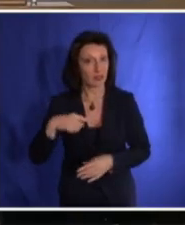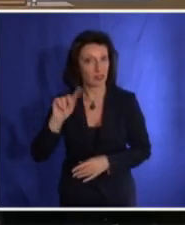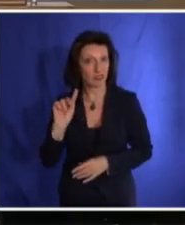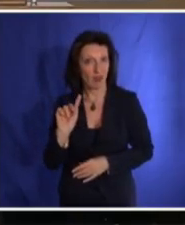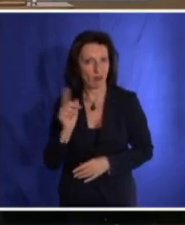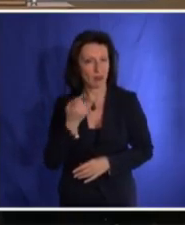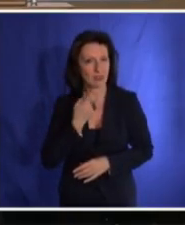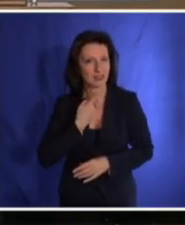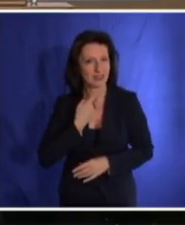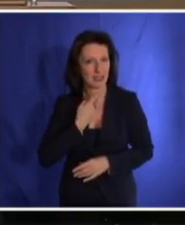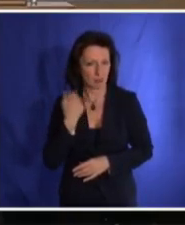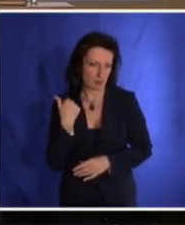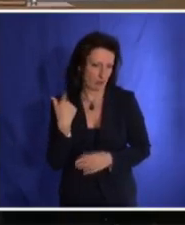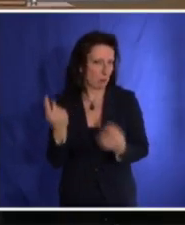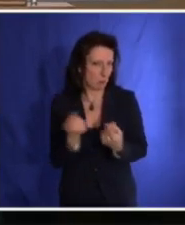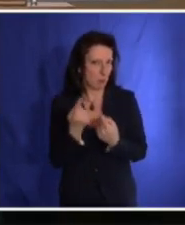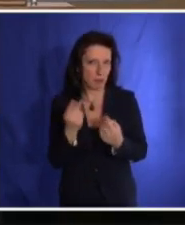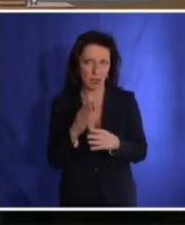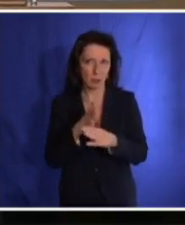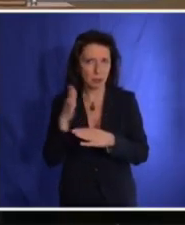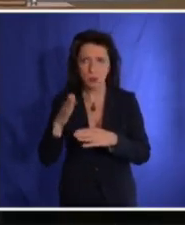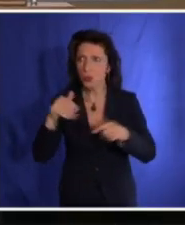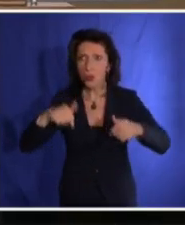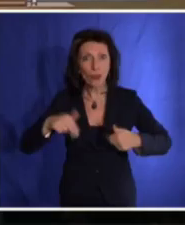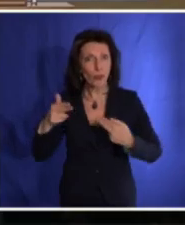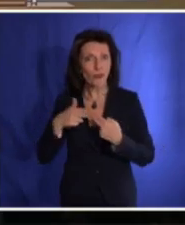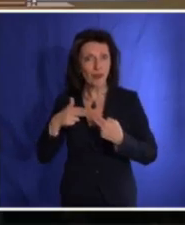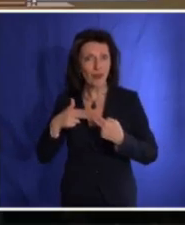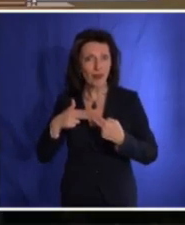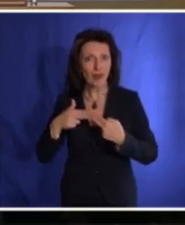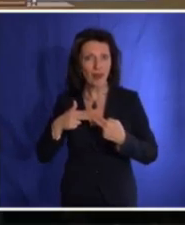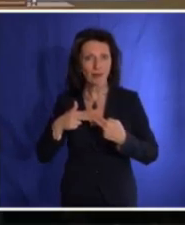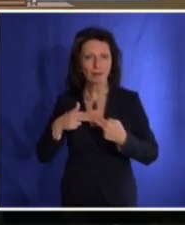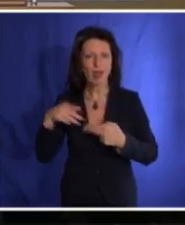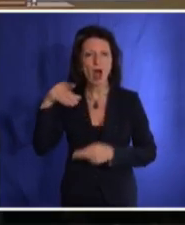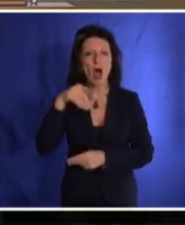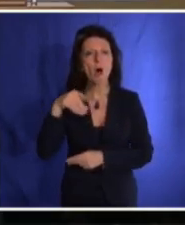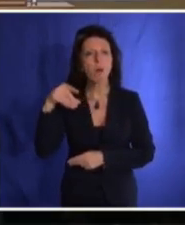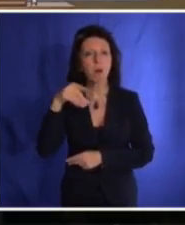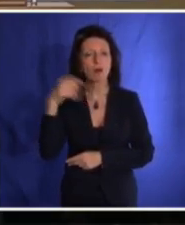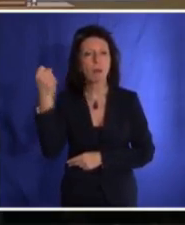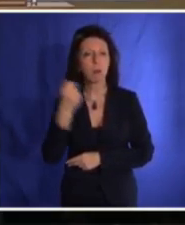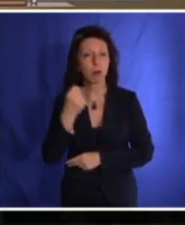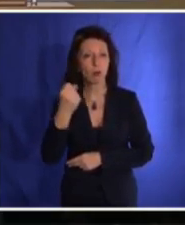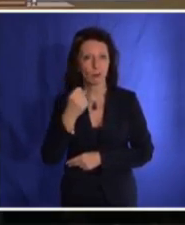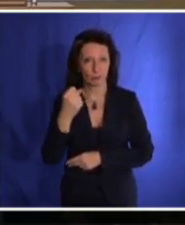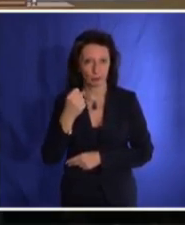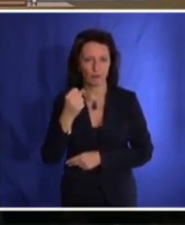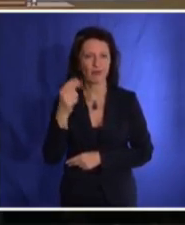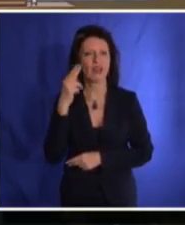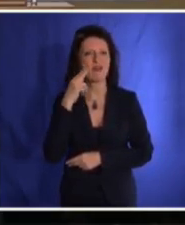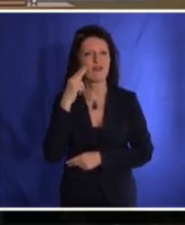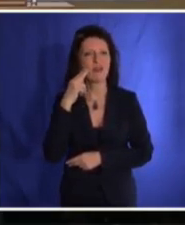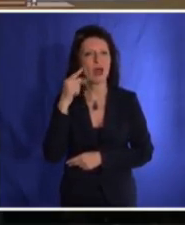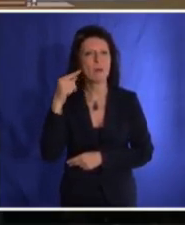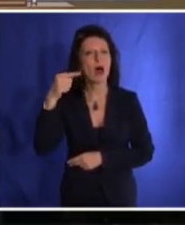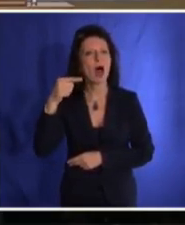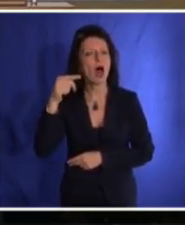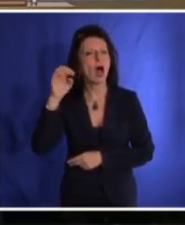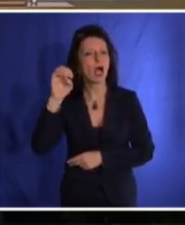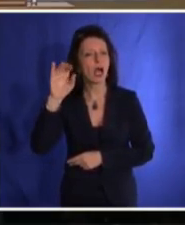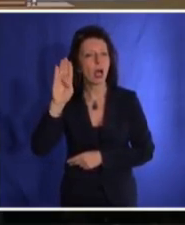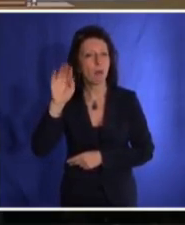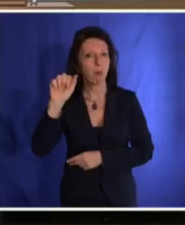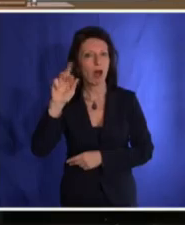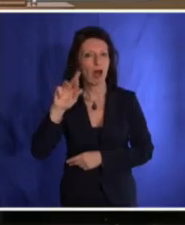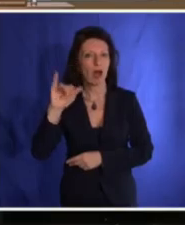einem Betriebsbesuch, hier ganz in der Nähe, in Bottenbrunn bei der Firma Gibarit. Ein erfolgreiches